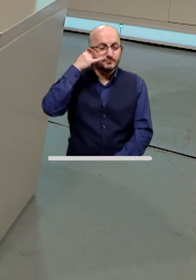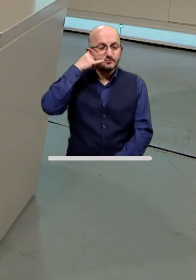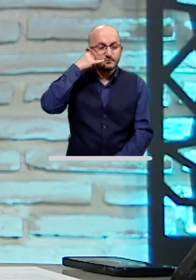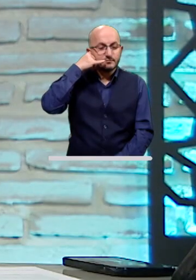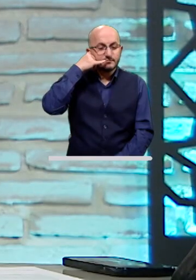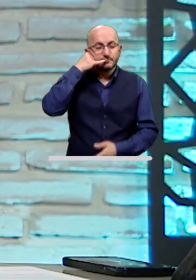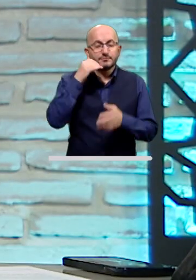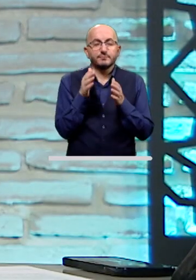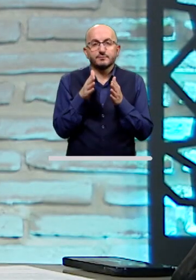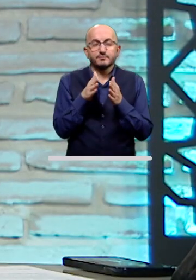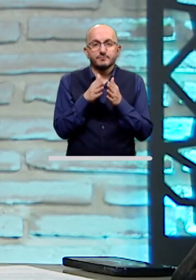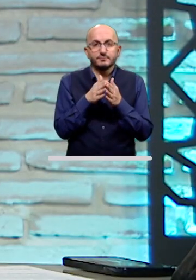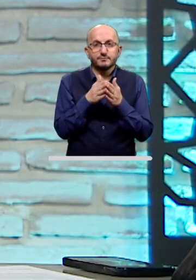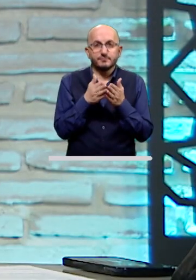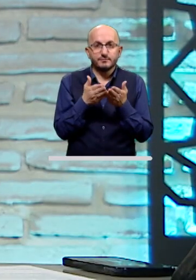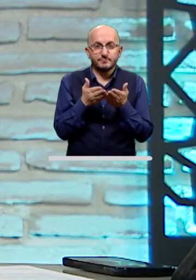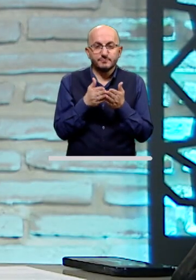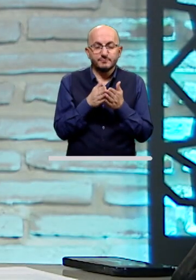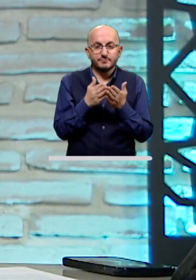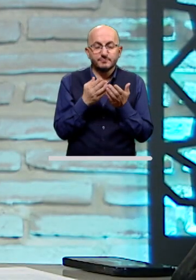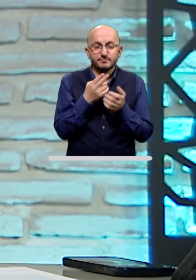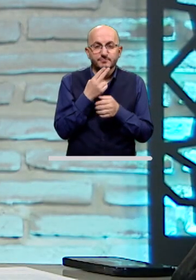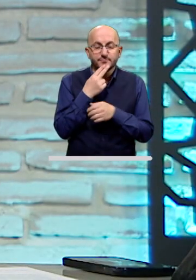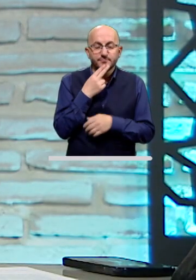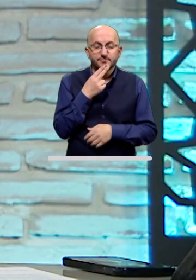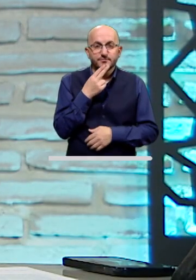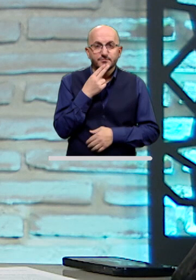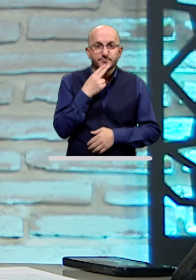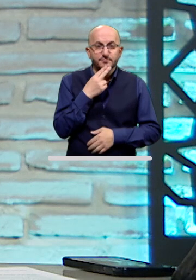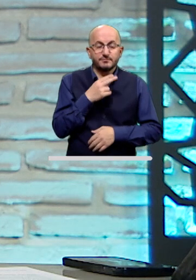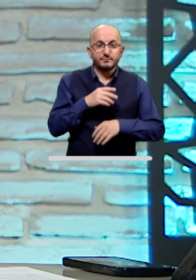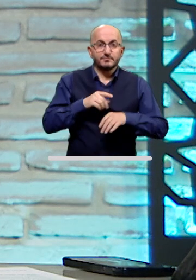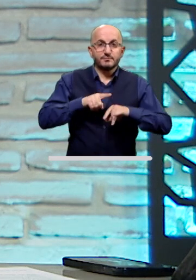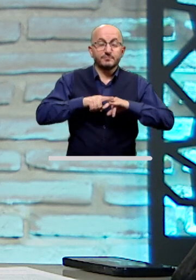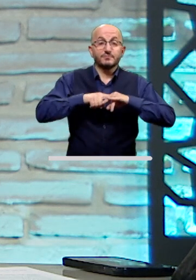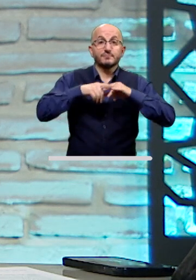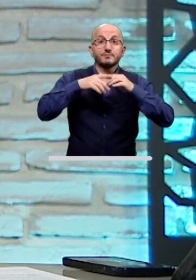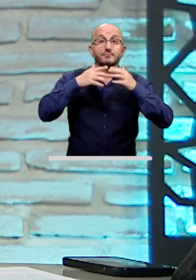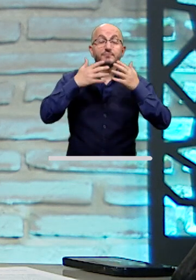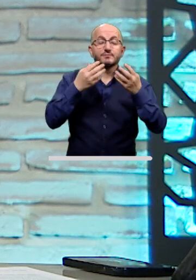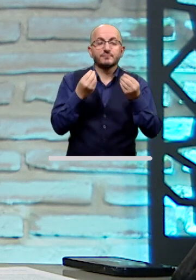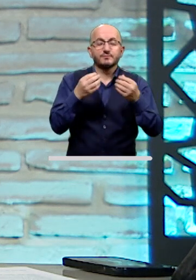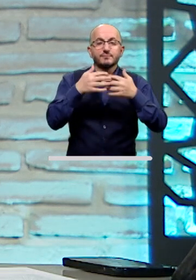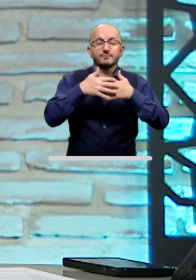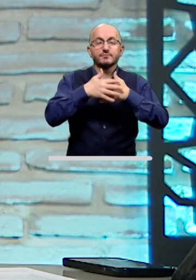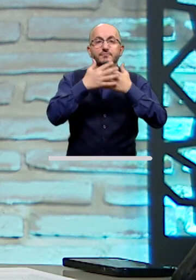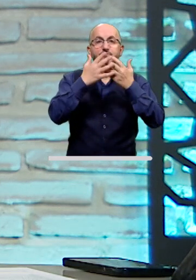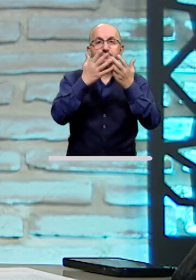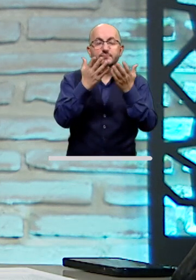Mersin'den Fatma Hanım telefon attığımızdaymış. Hoş geldiniz Fatma Hanım. Hoş bulduk hocam, iyi akşamlar. Hayırlı akşamlar, sağ